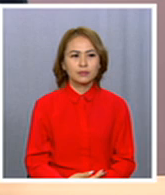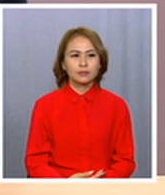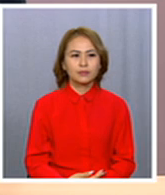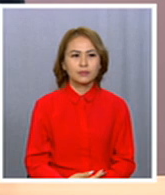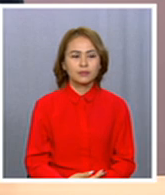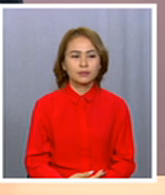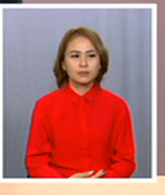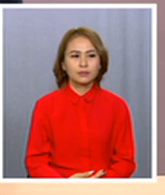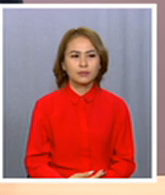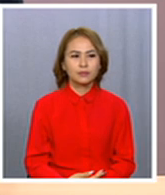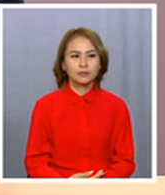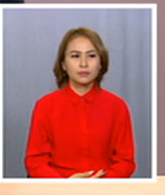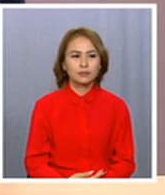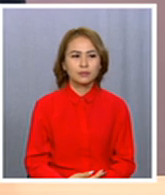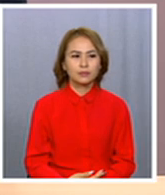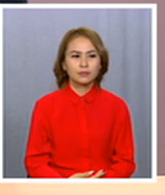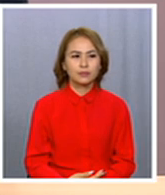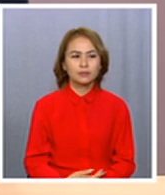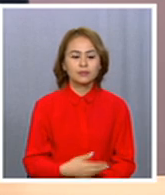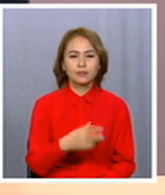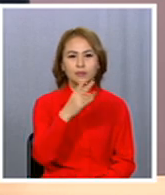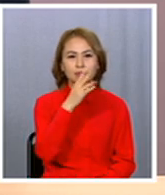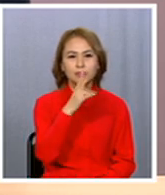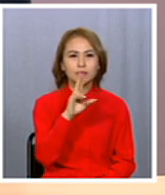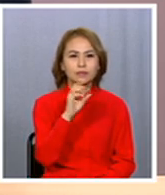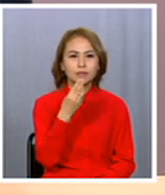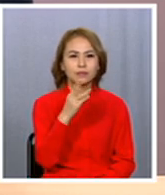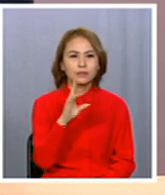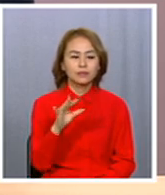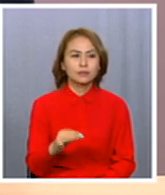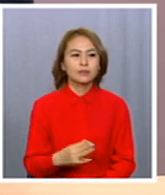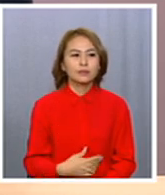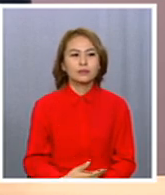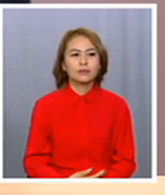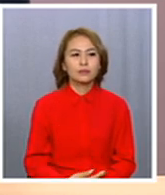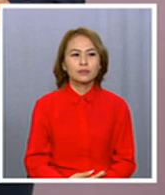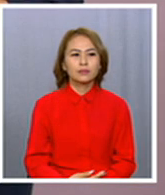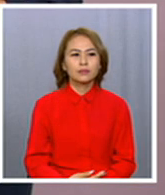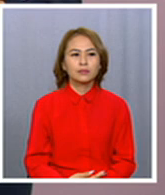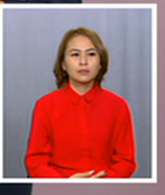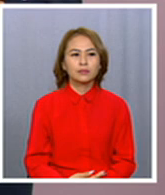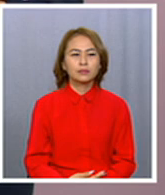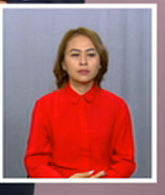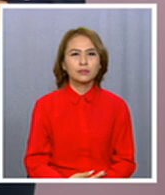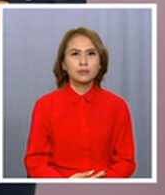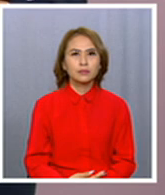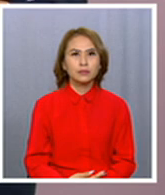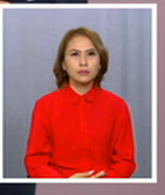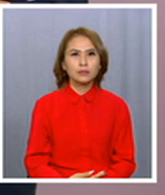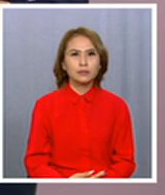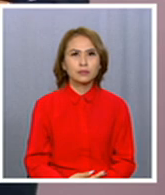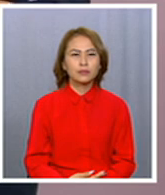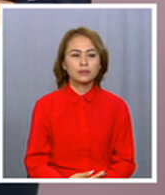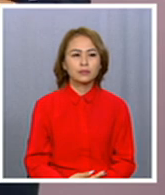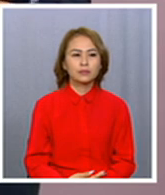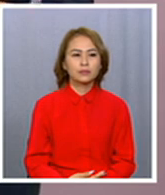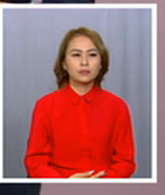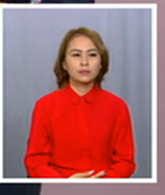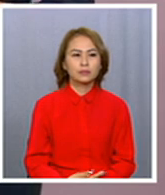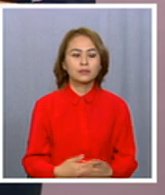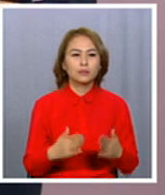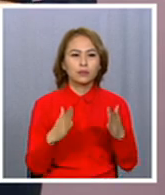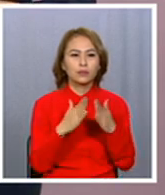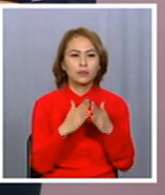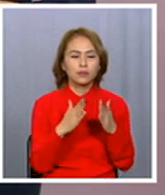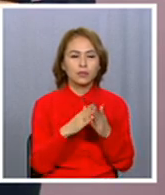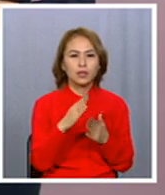Жақсы, көрейік. Яғни, төрт түлік малдың бірі ешкі. Керемет. Соңғы сұрағымыз. Үй